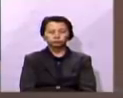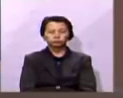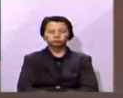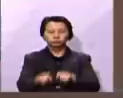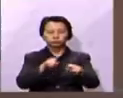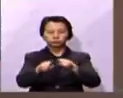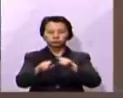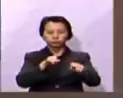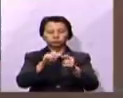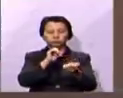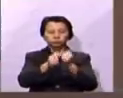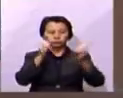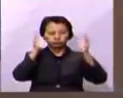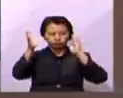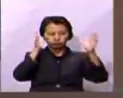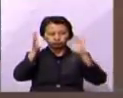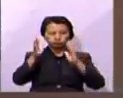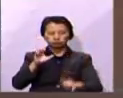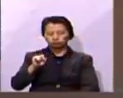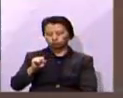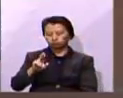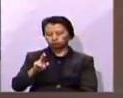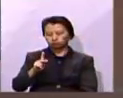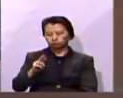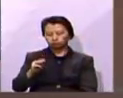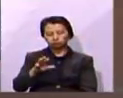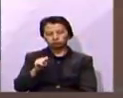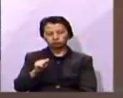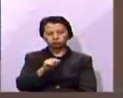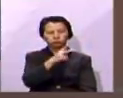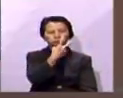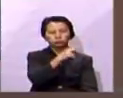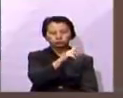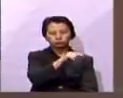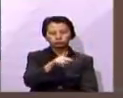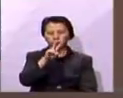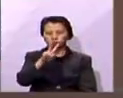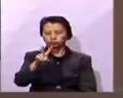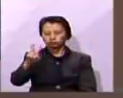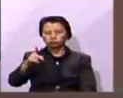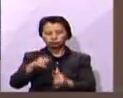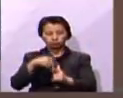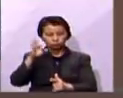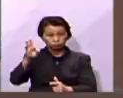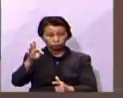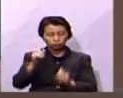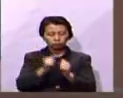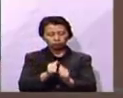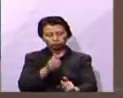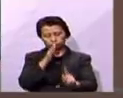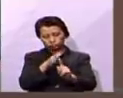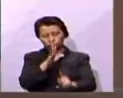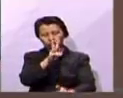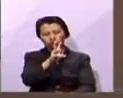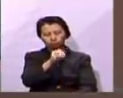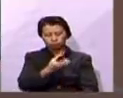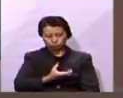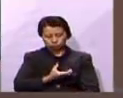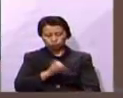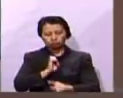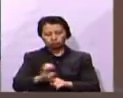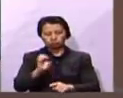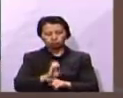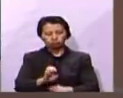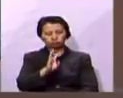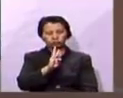Menjelang saingan Temasya Sukan Malaysia Sukma Perak 2018 dari 12 hingga 22 September dengan sasaran 60 pingat emas,